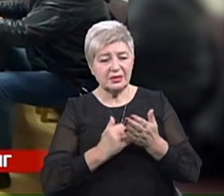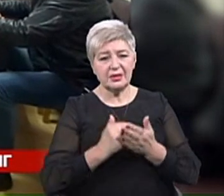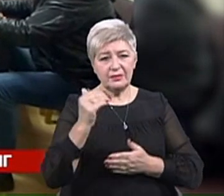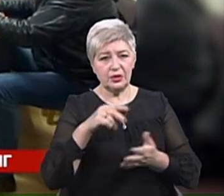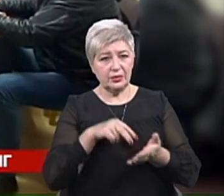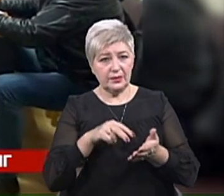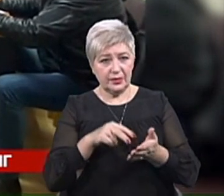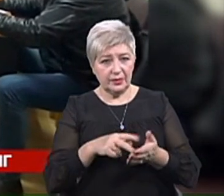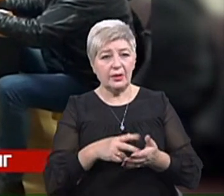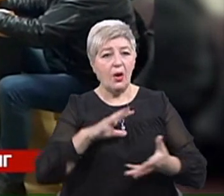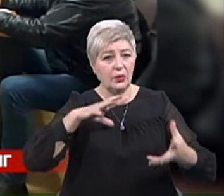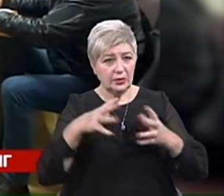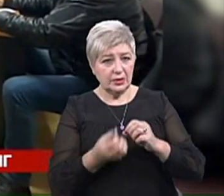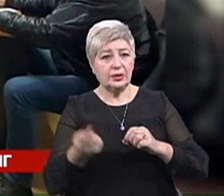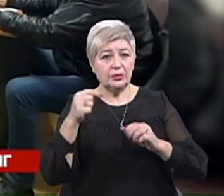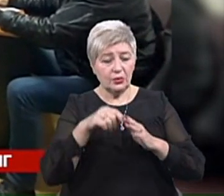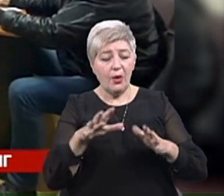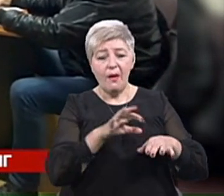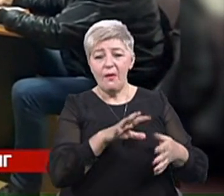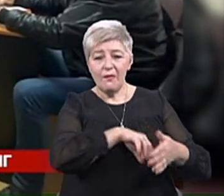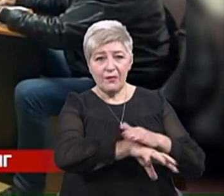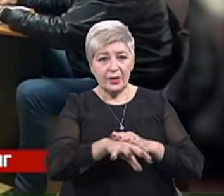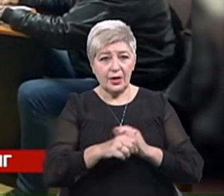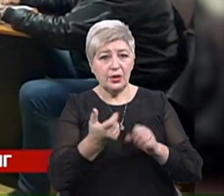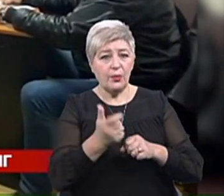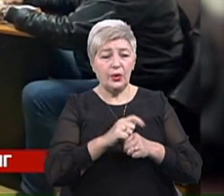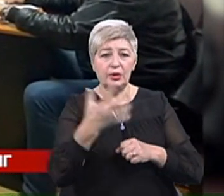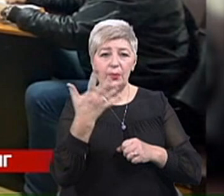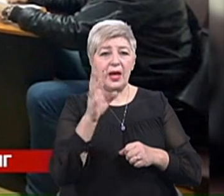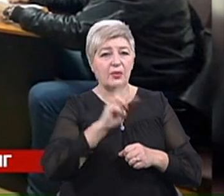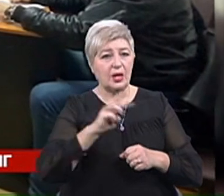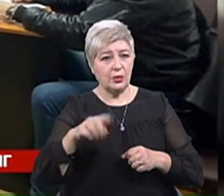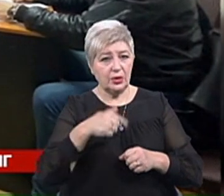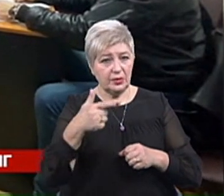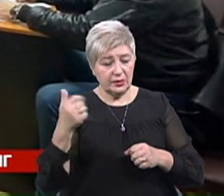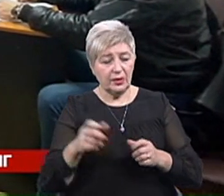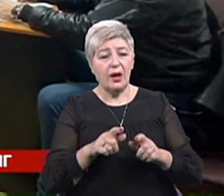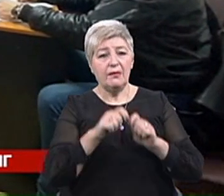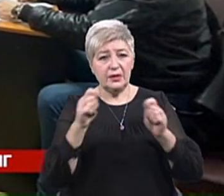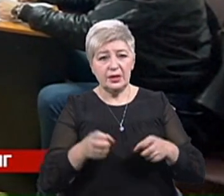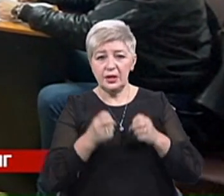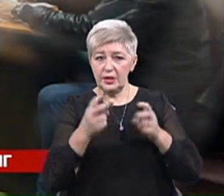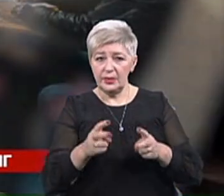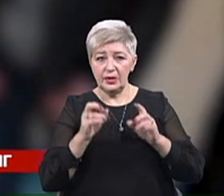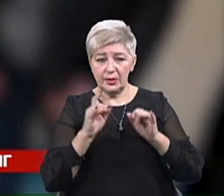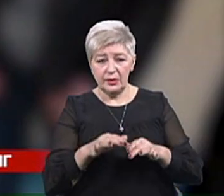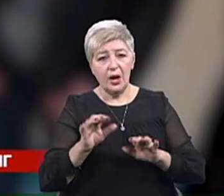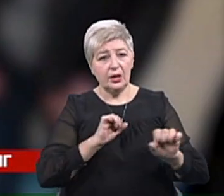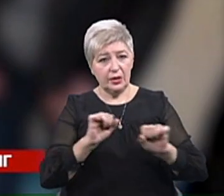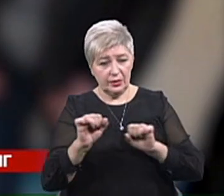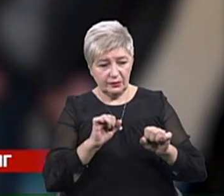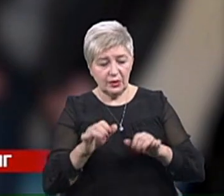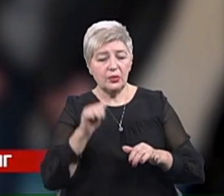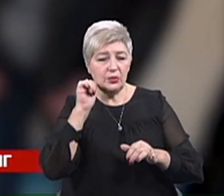чого у тінь вивели понад 5 мільйонів гривень. Відкрито кримінальне провадження. Керівнику Криворізького міжнародного аеропорту суд